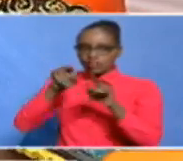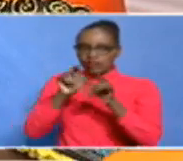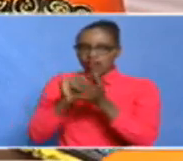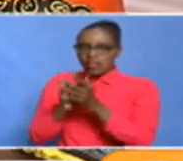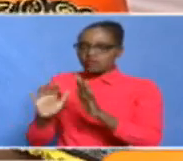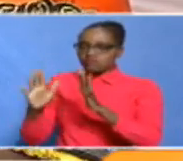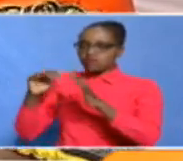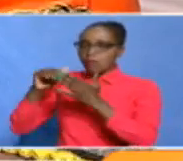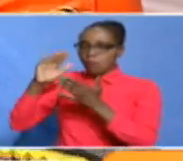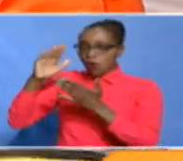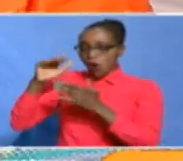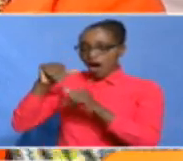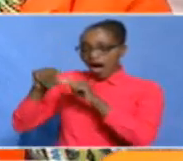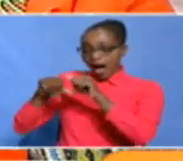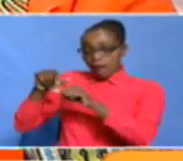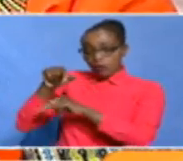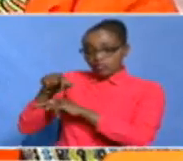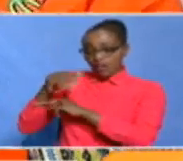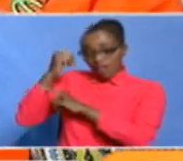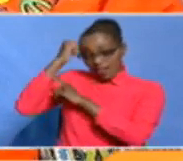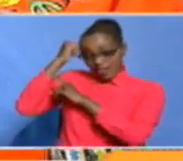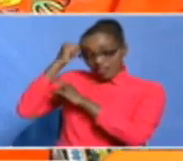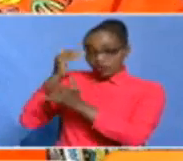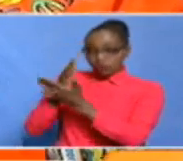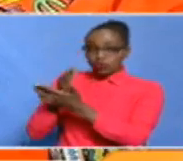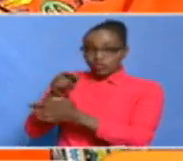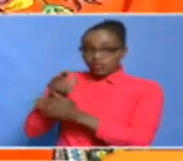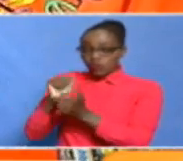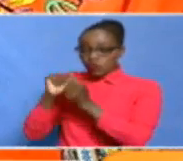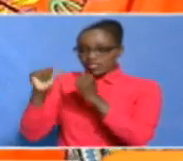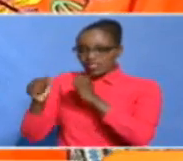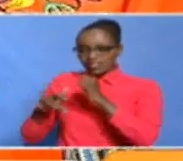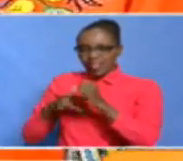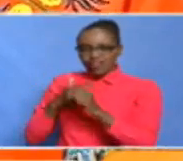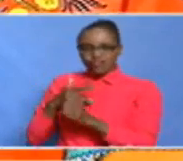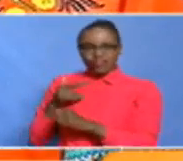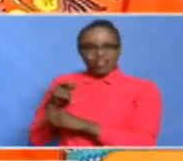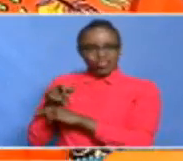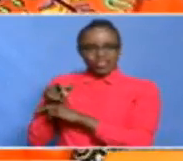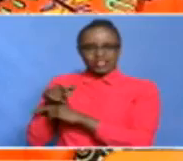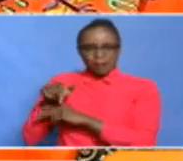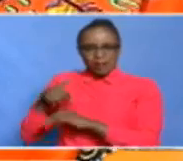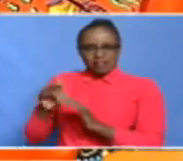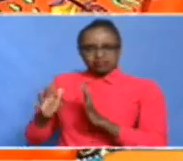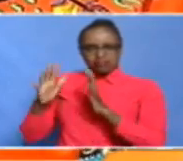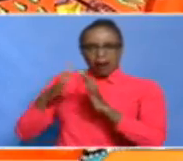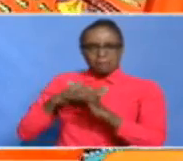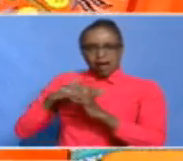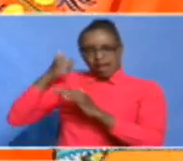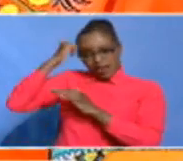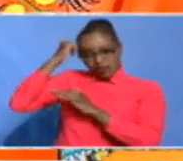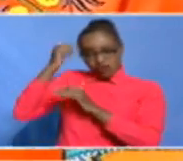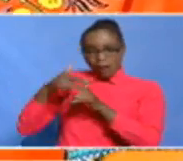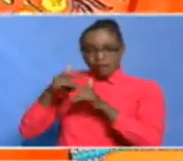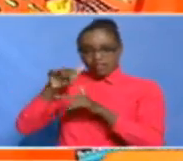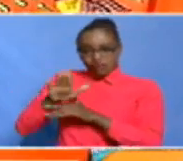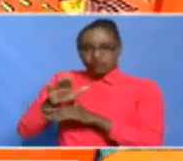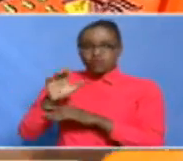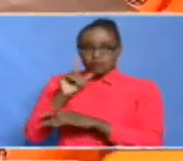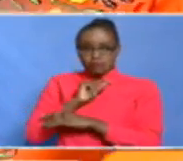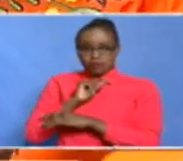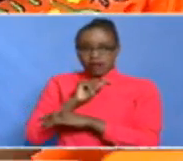kumsifu zaidi kuhusiana na elimu yake, kiasi ya kuwa yeye ndio atageuka ahisi, mimi ndio ninasifiwa na elimu yangu nimepiga hatua, lakini mwenzangu huko